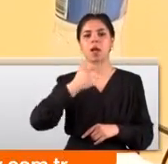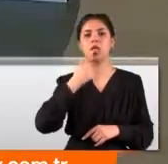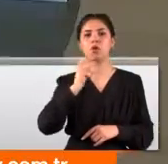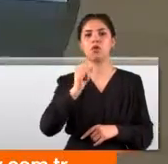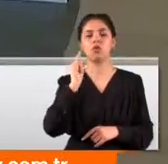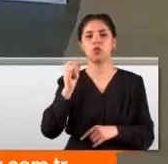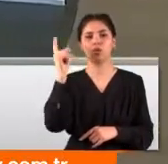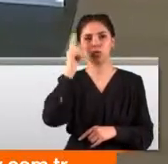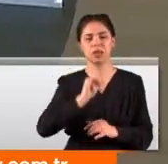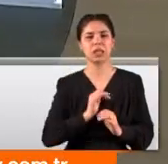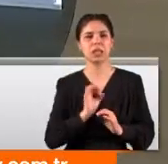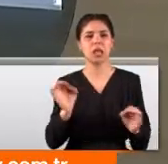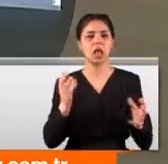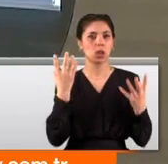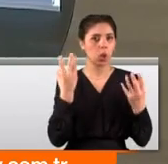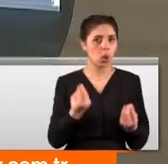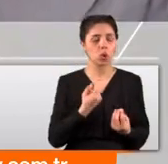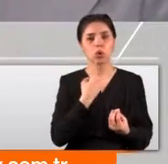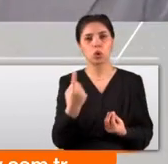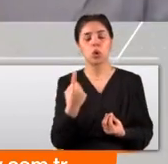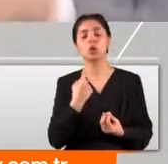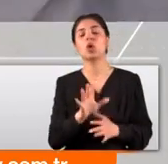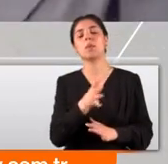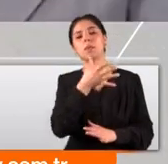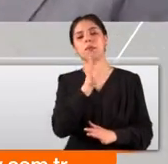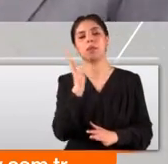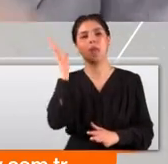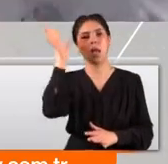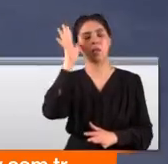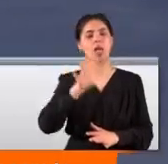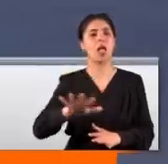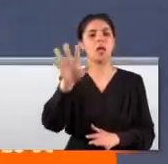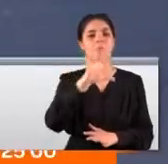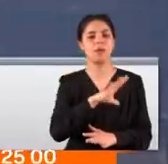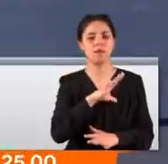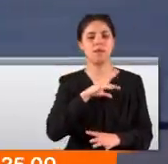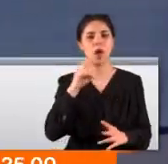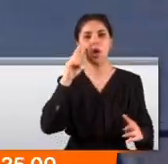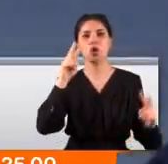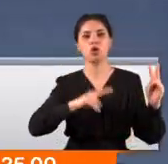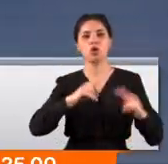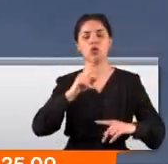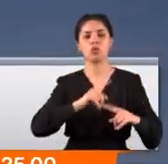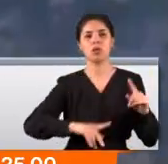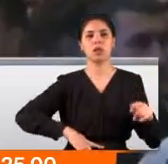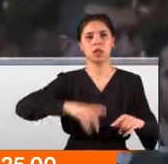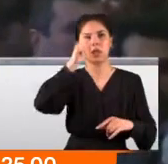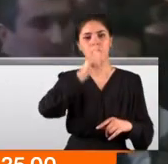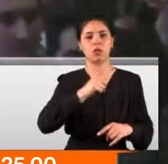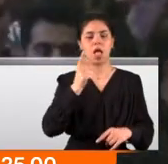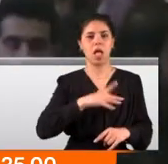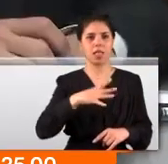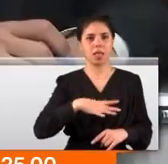duyduğu rahatsızlığı iletip iletmediği ise bilinmiyor. Aynı işte gerizekalı her tarafta mevcut. Görüşme Kılıçdaroğlu'nun adaylık